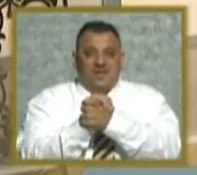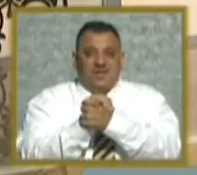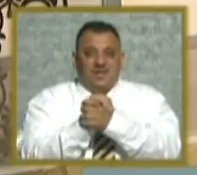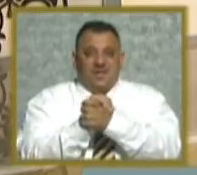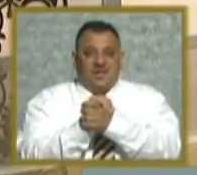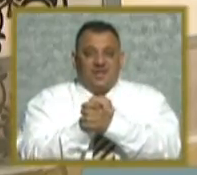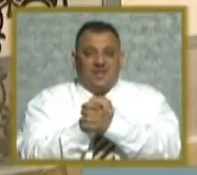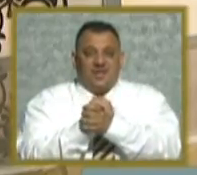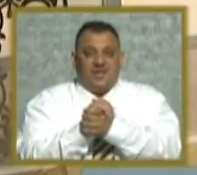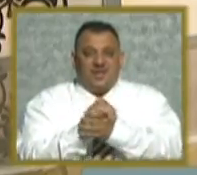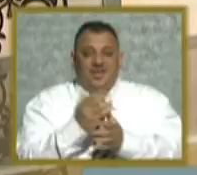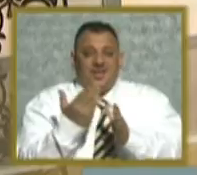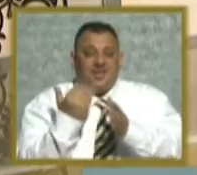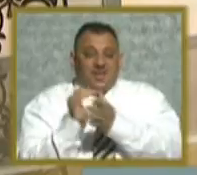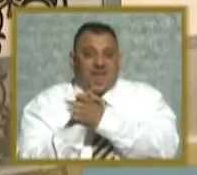نعم